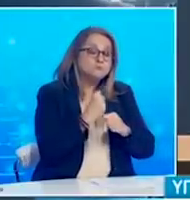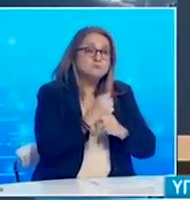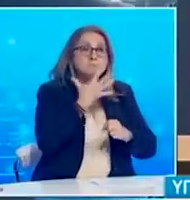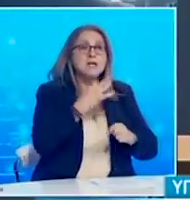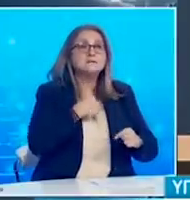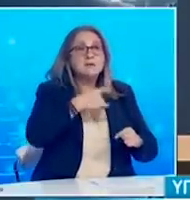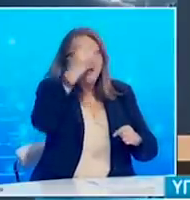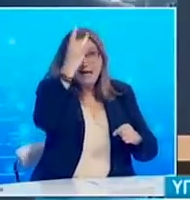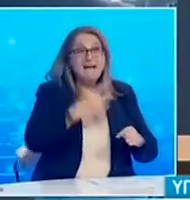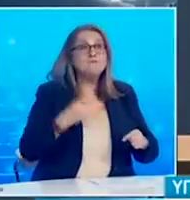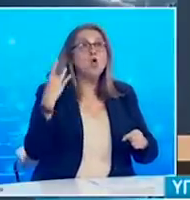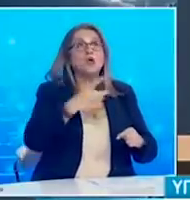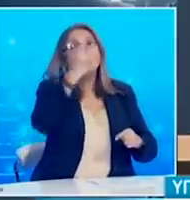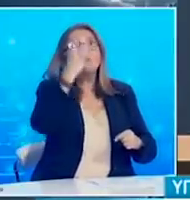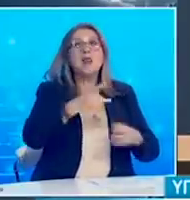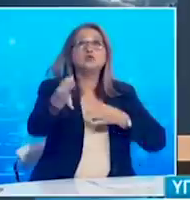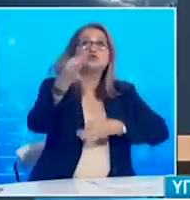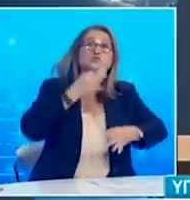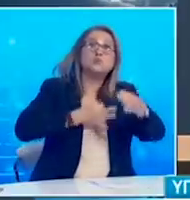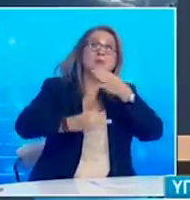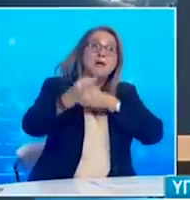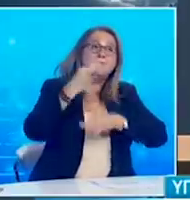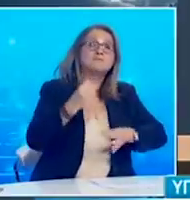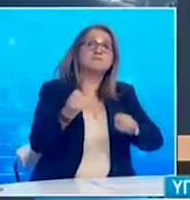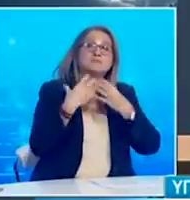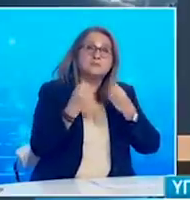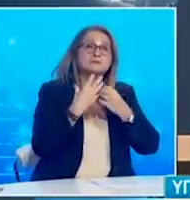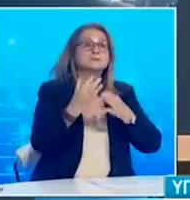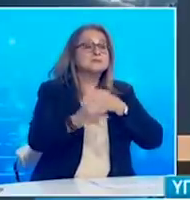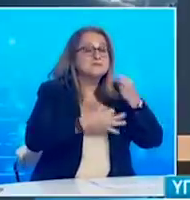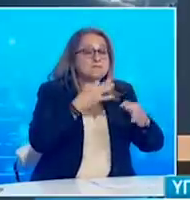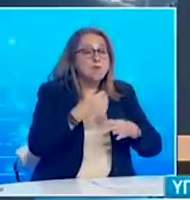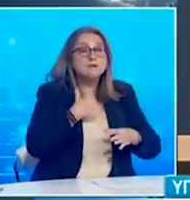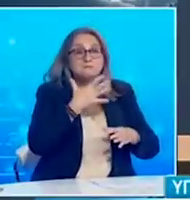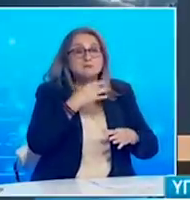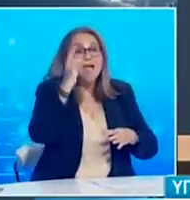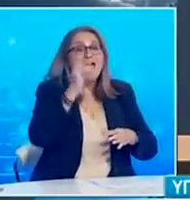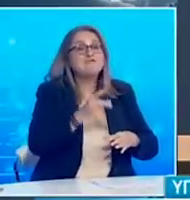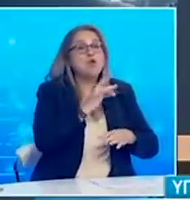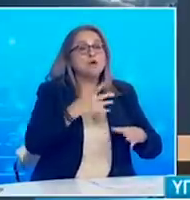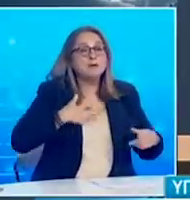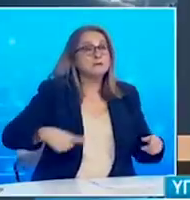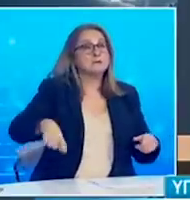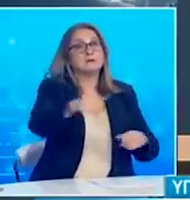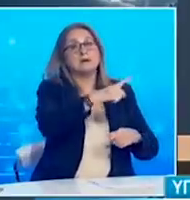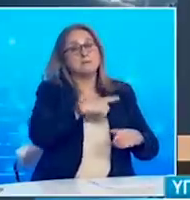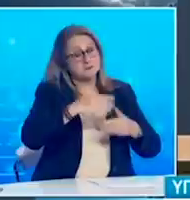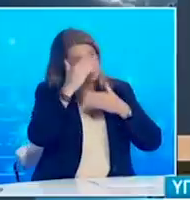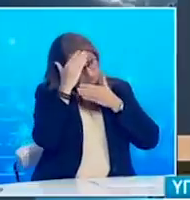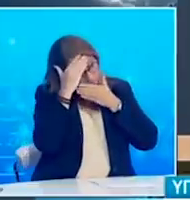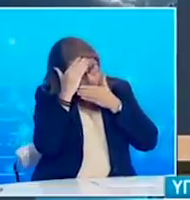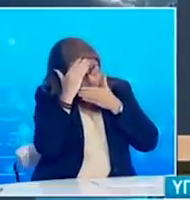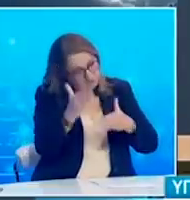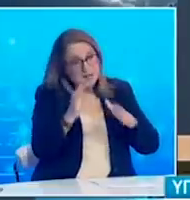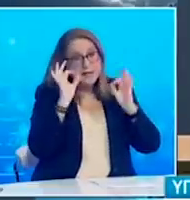να συμβουλευόμαστε για επιμέρους ζητήματα. Παρακολουθούμε τουλάχιστον εμείς επιχειρησιακά κάθε ανάρτηση και κάθε